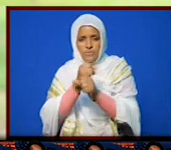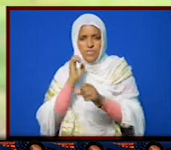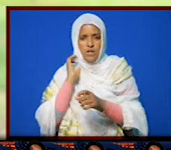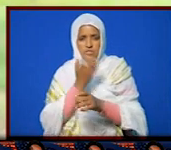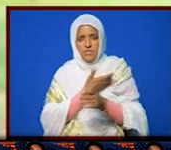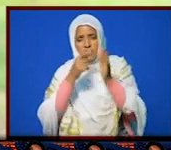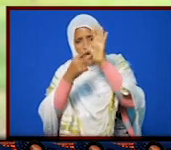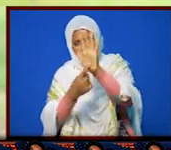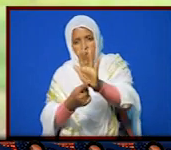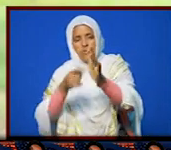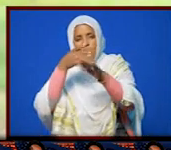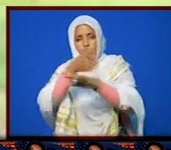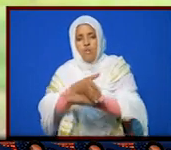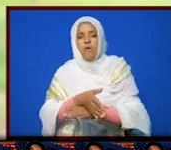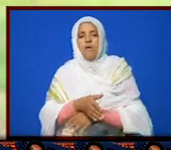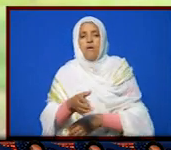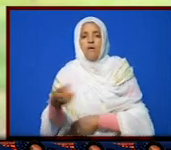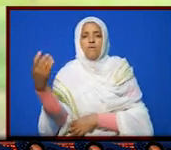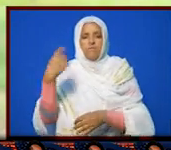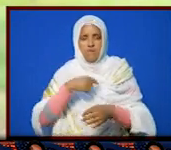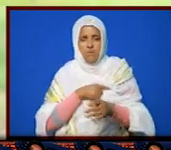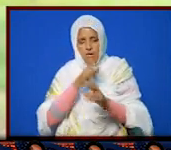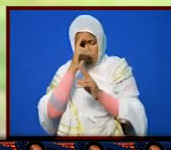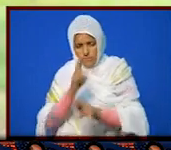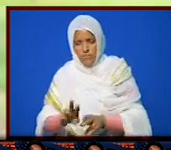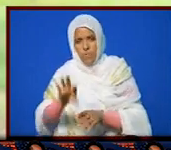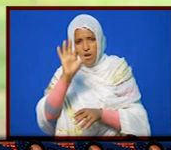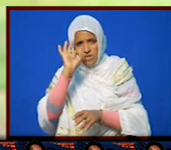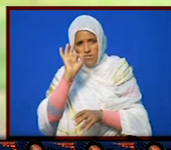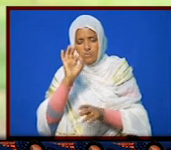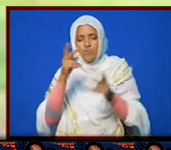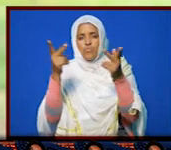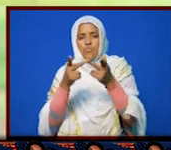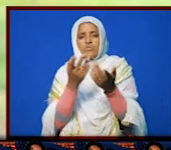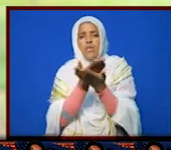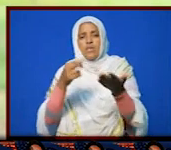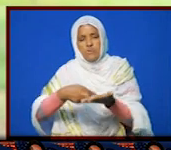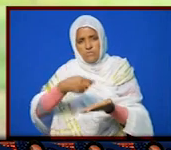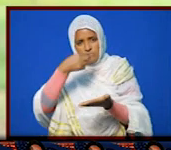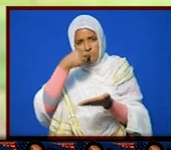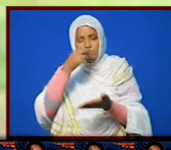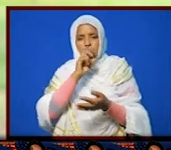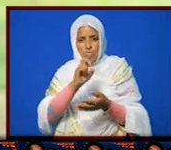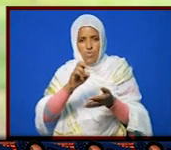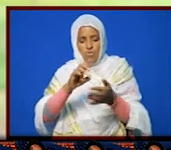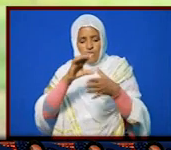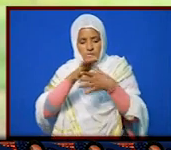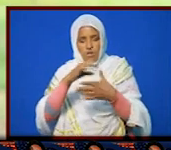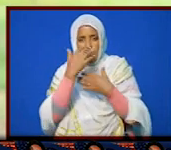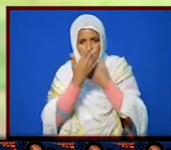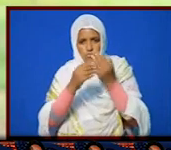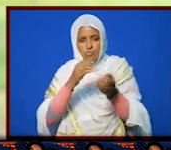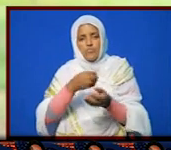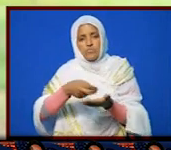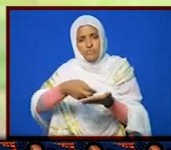እንደተጻፈልን መልካም ስራችንን ካሳየን በኋላ ስጋ ማተሚያችን መክበሪያችን ማሳረጊያችን የት ነው? ስጋውን ደሙን